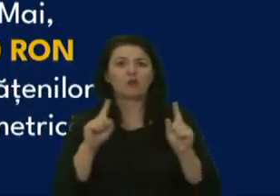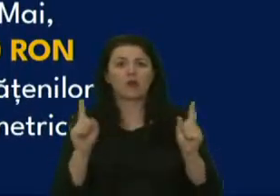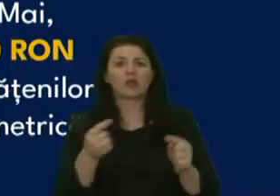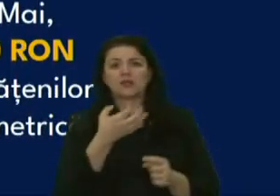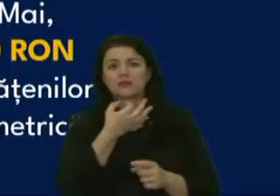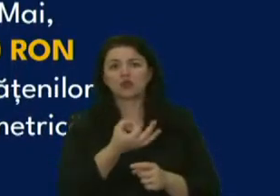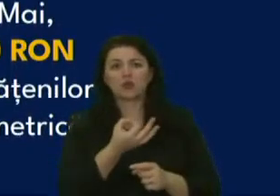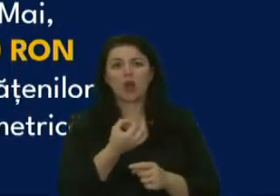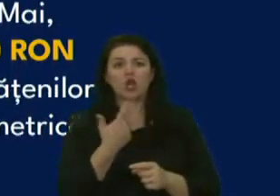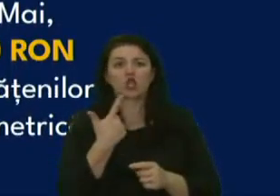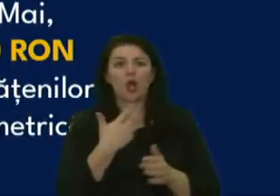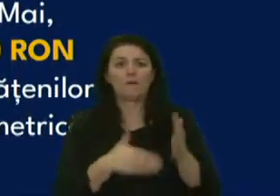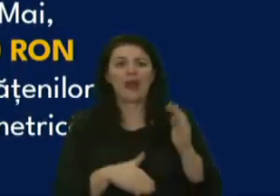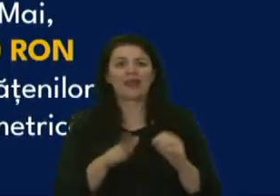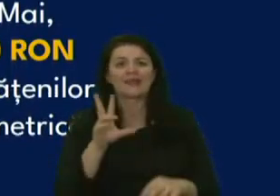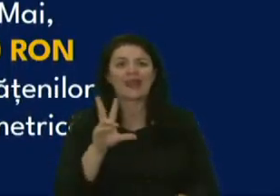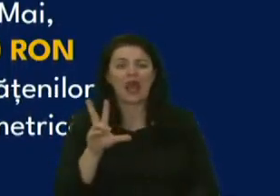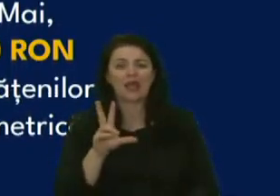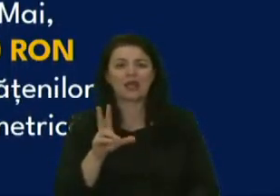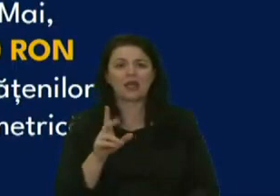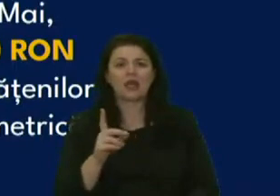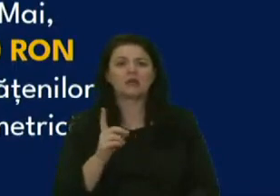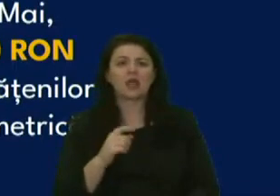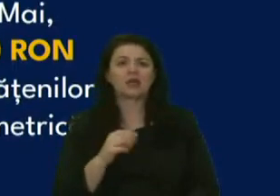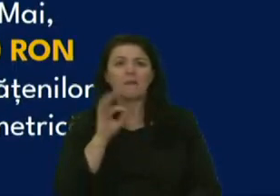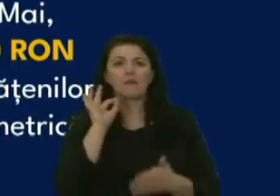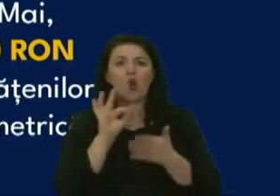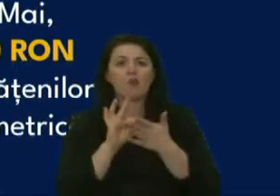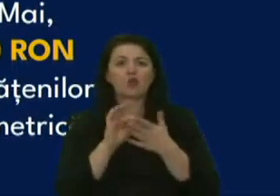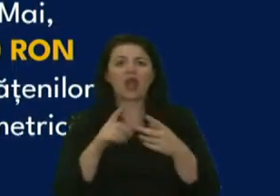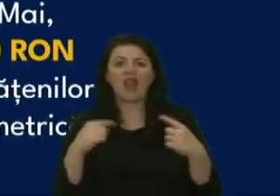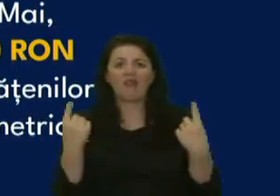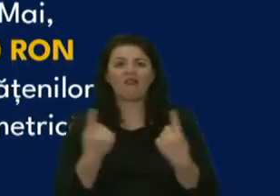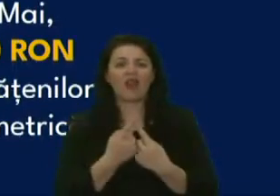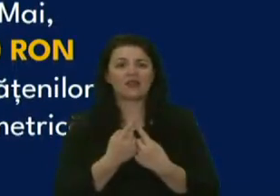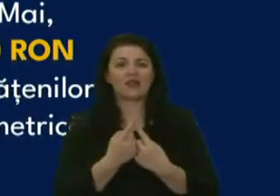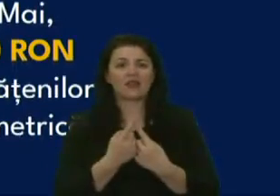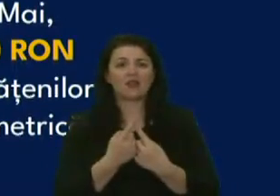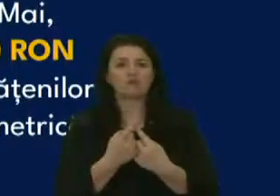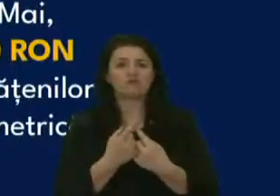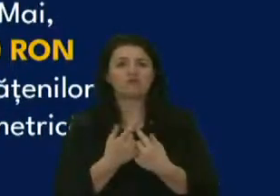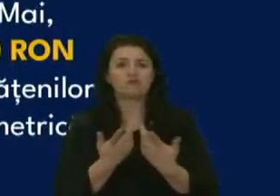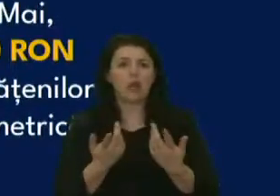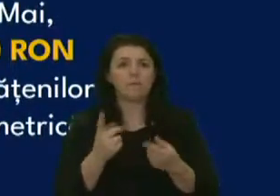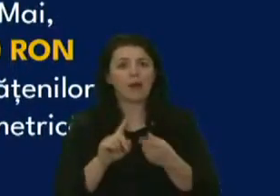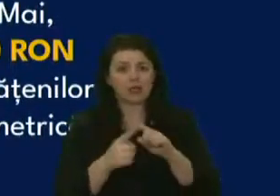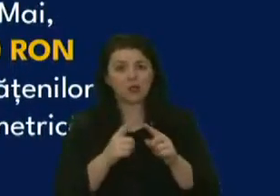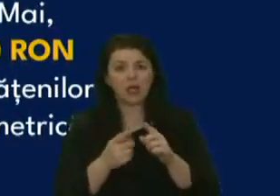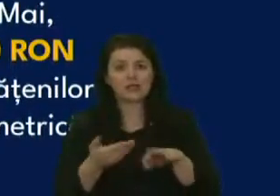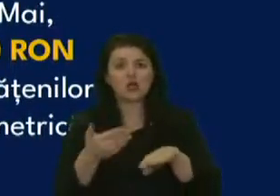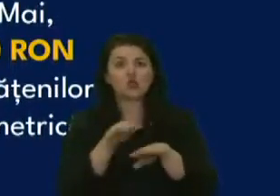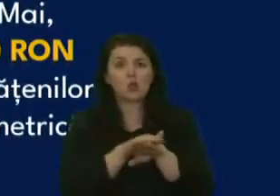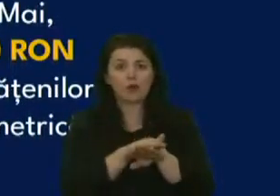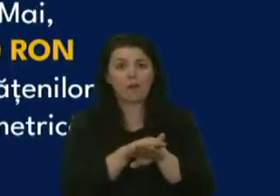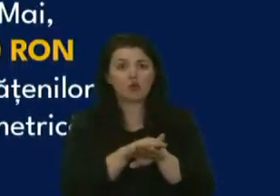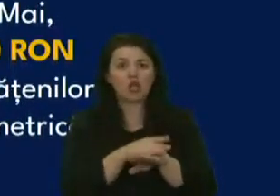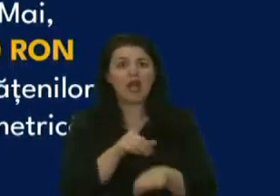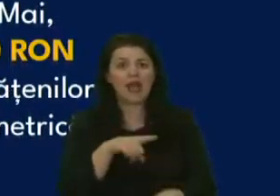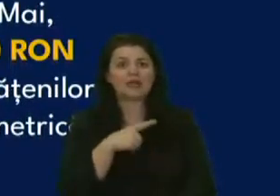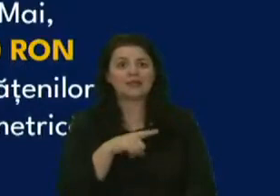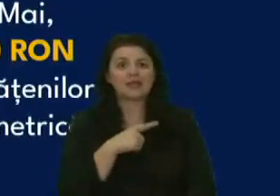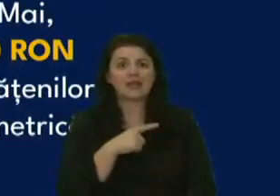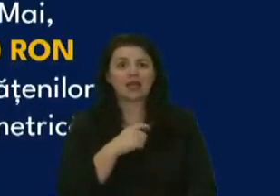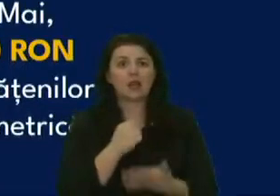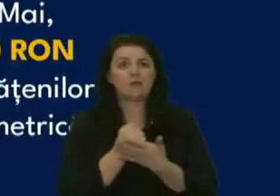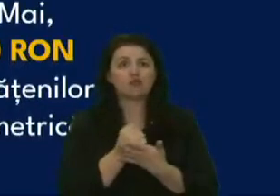spun 2 treimi dacă nu sau trei pătrimi dintre propunerile venite din partea societății Civile a partidelor politice Se suprapun peste cele existente